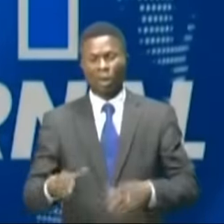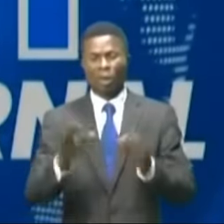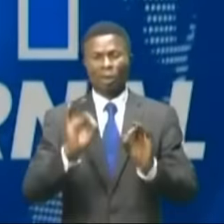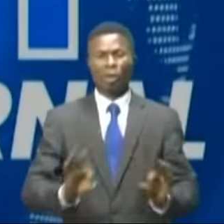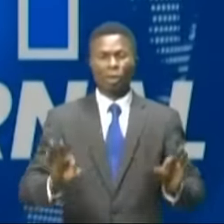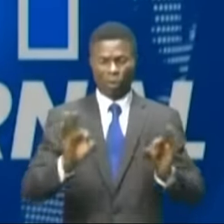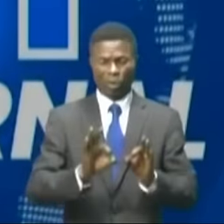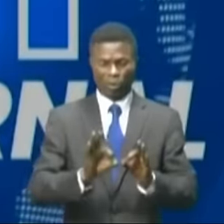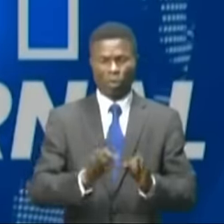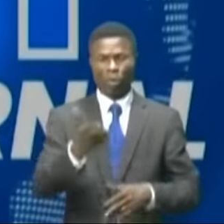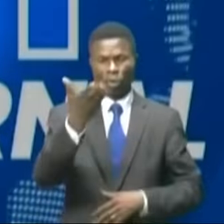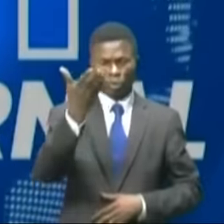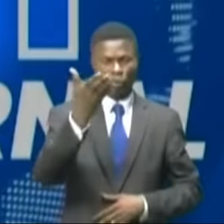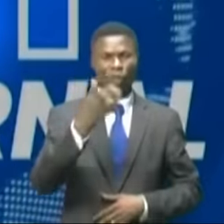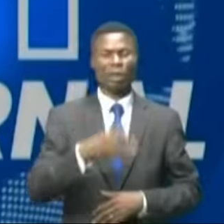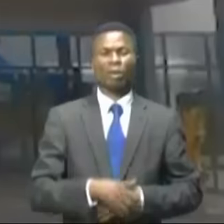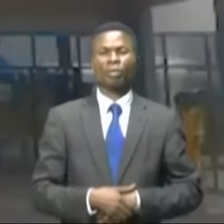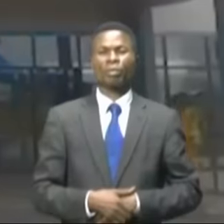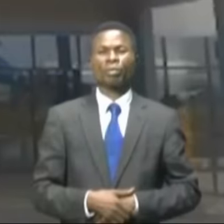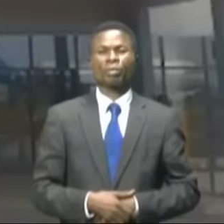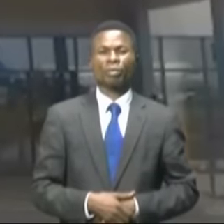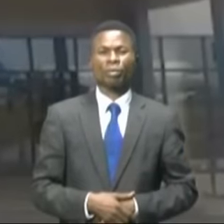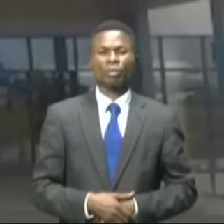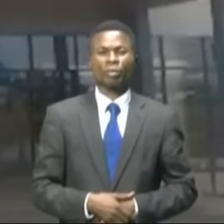Amina Kaïsa-Vera.